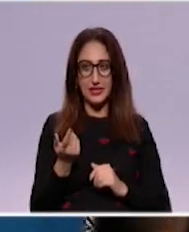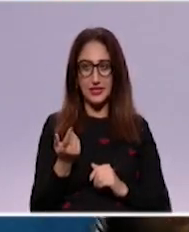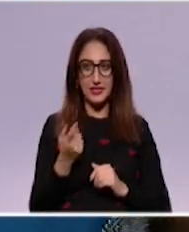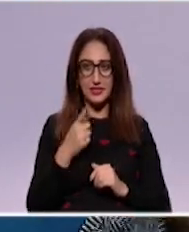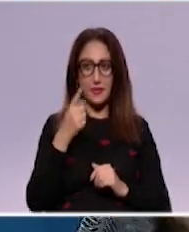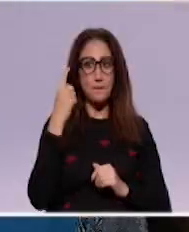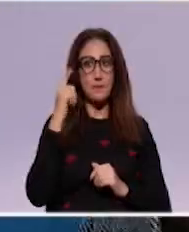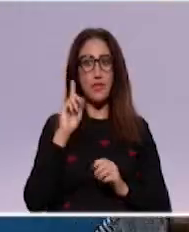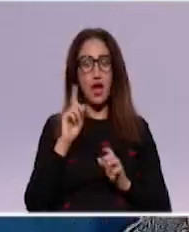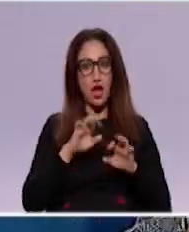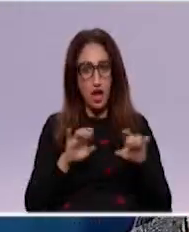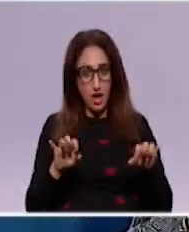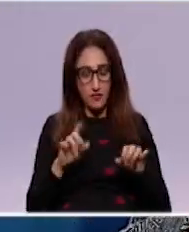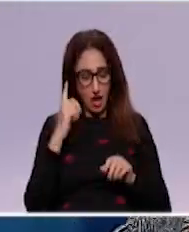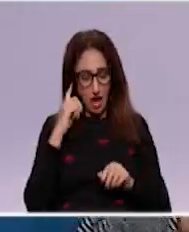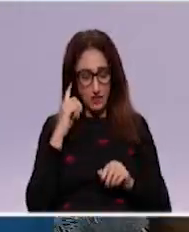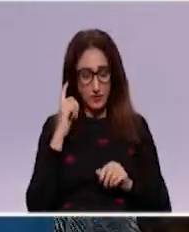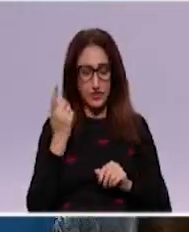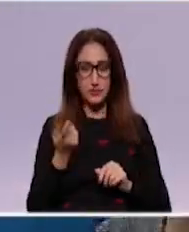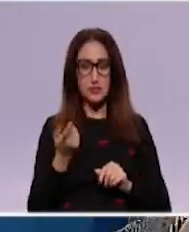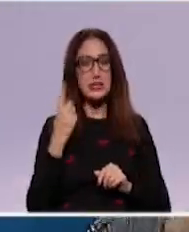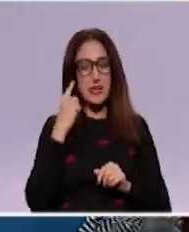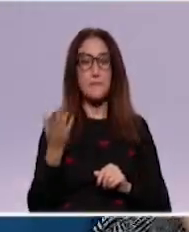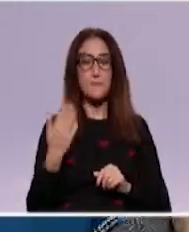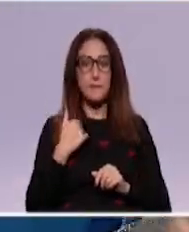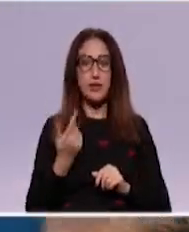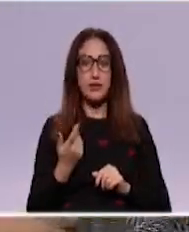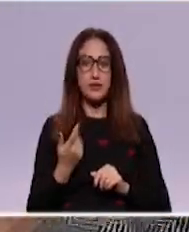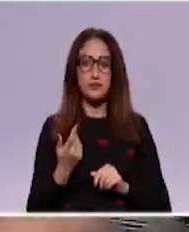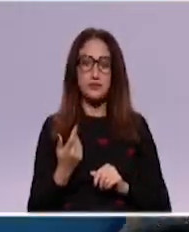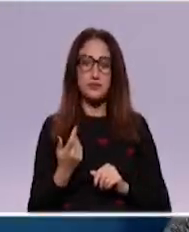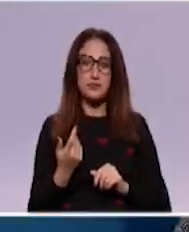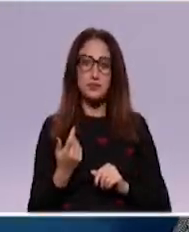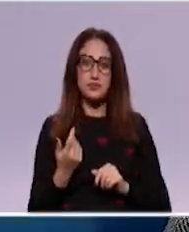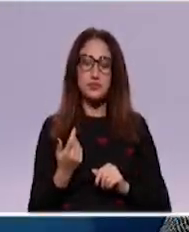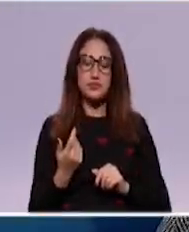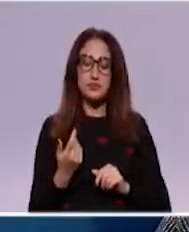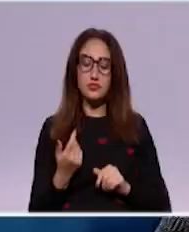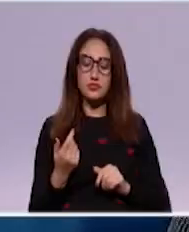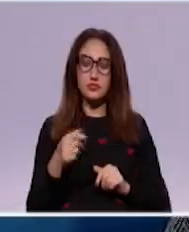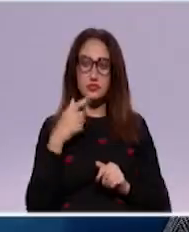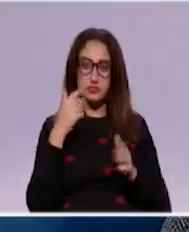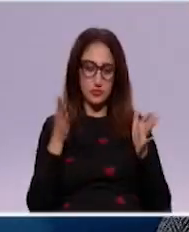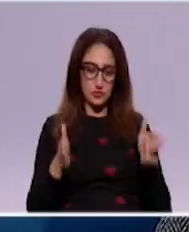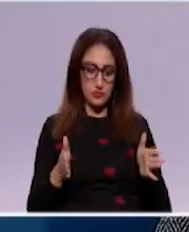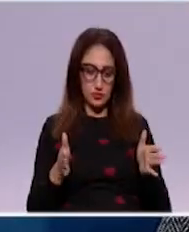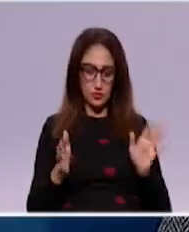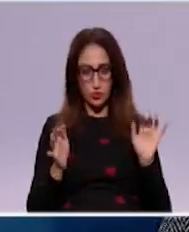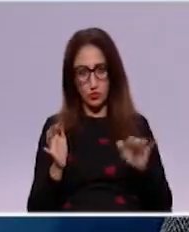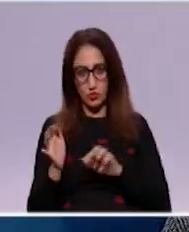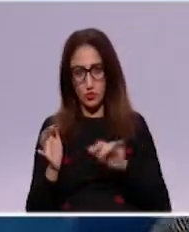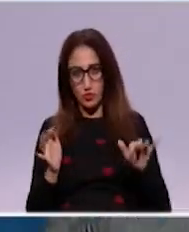الحاجات دي؟ قلت له اعرف اهواك. قال لي طب سمع حالي. تمام. الجهاز ده بقى حضرتك يقوم مقام